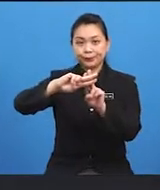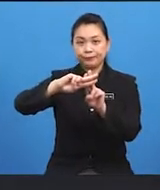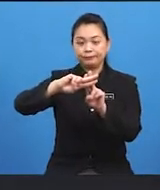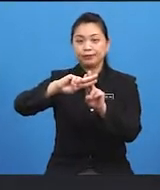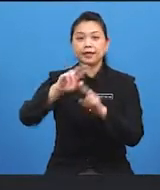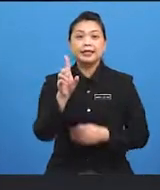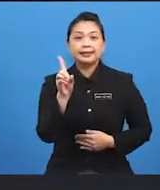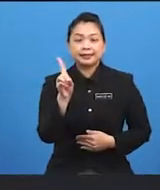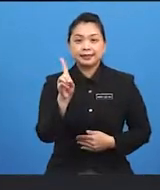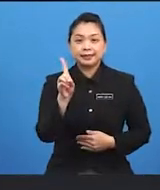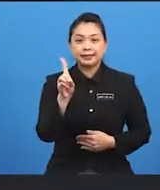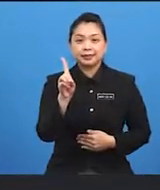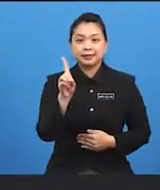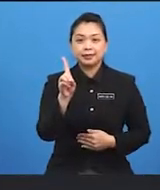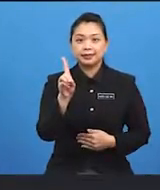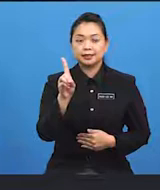D,